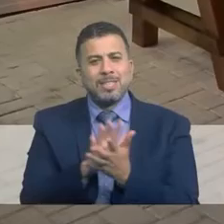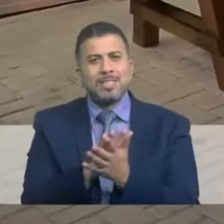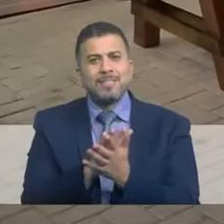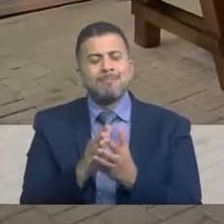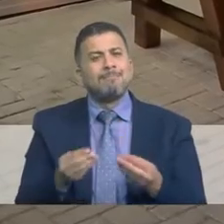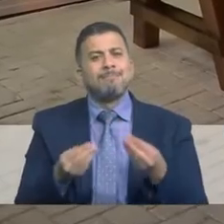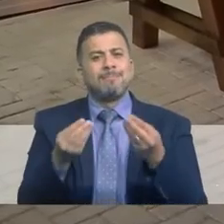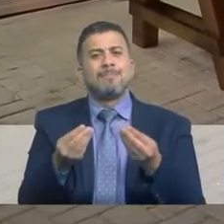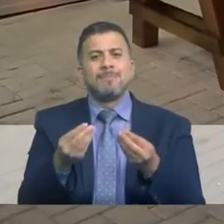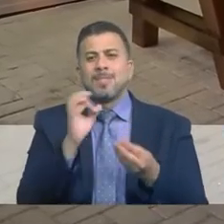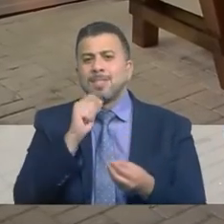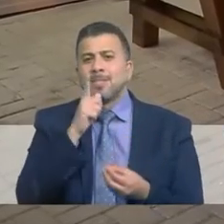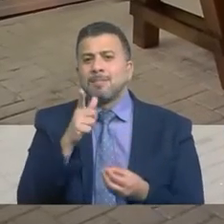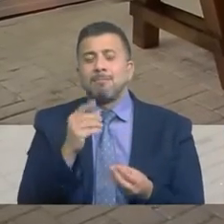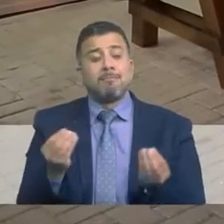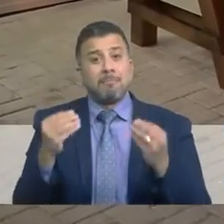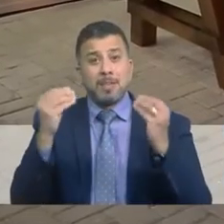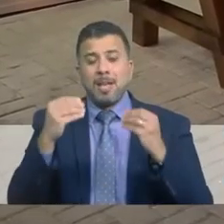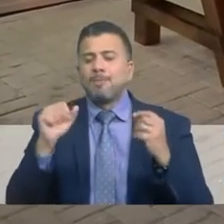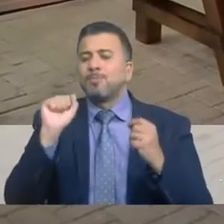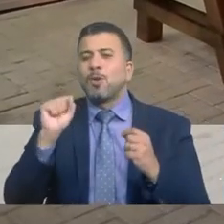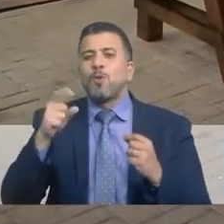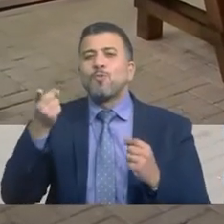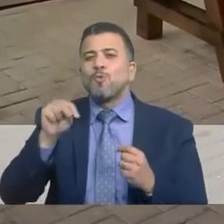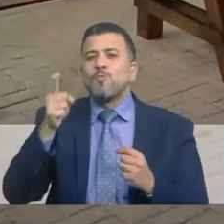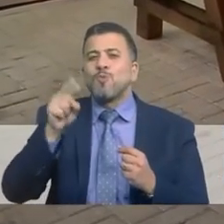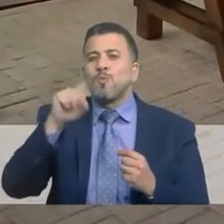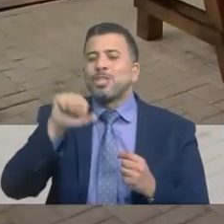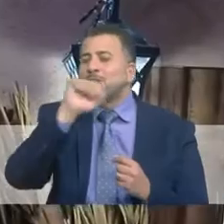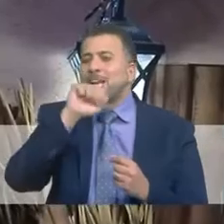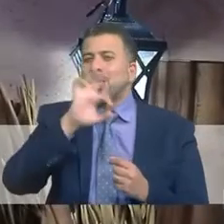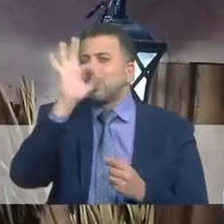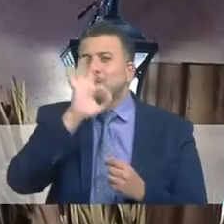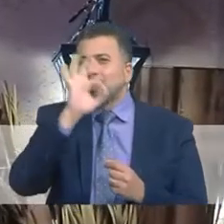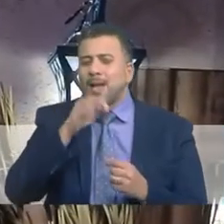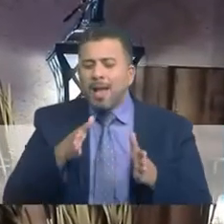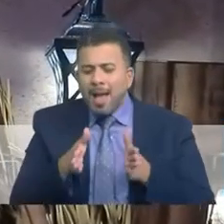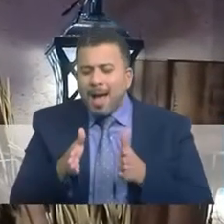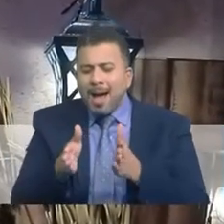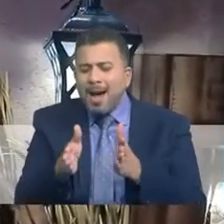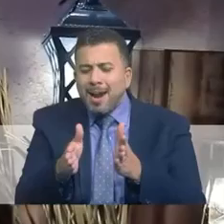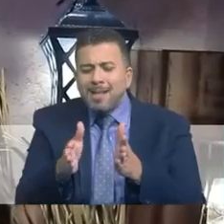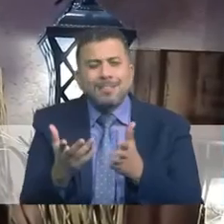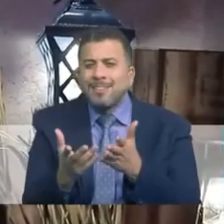والمقدمة في أحدث إضافات الأيام والمعروفة بحارة الخبازين.